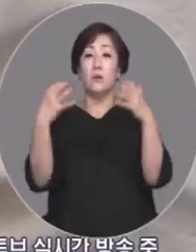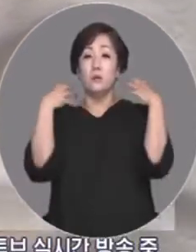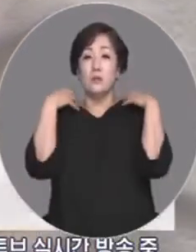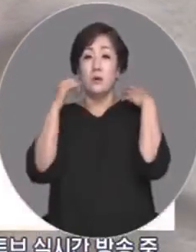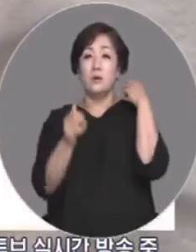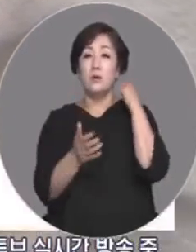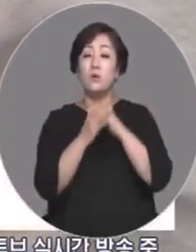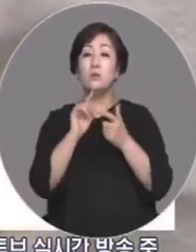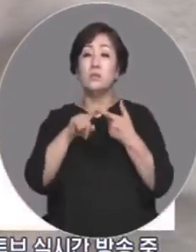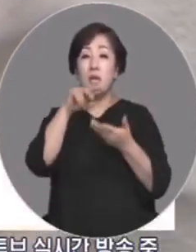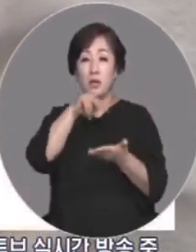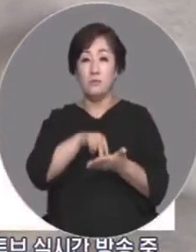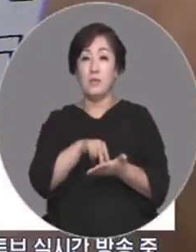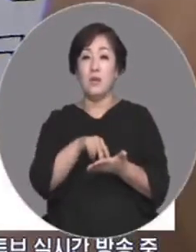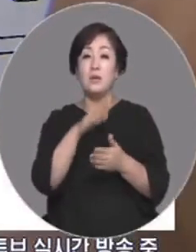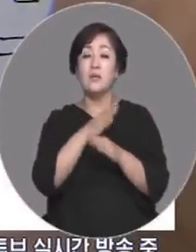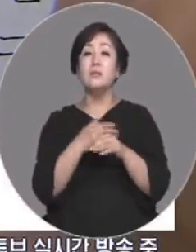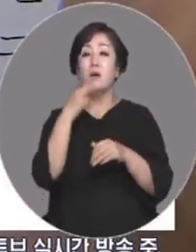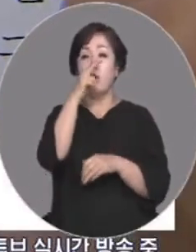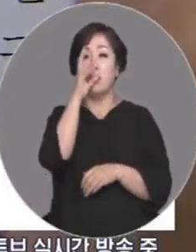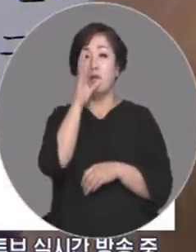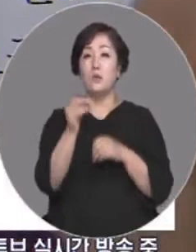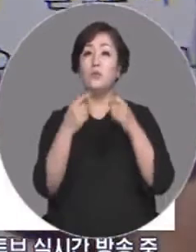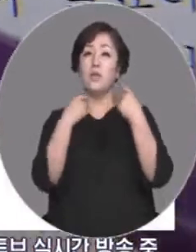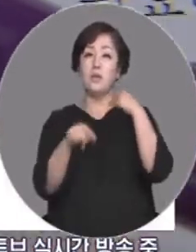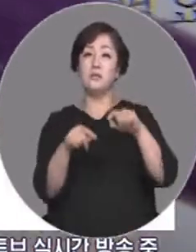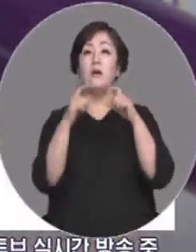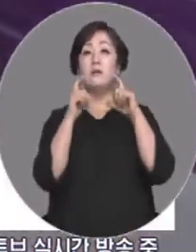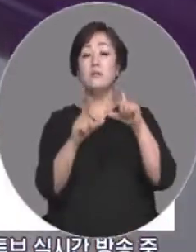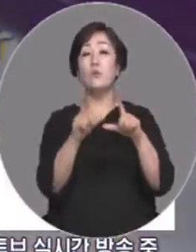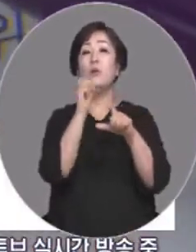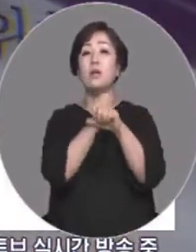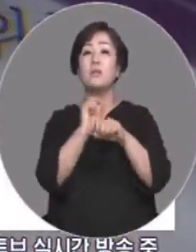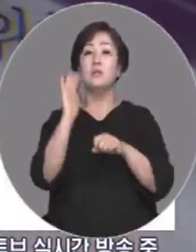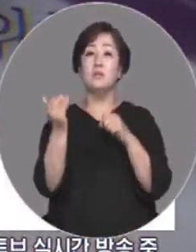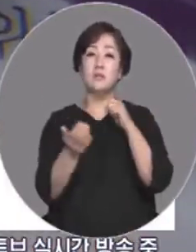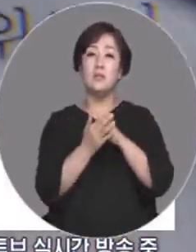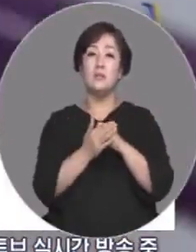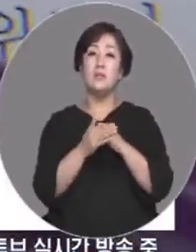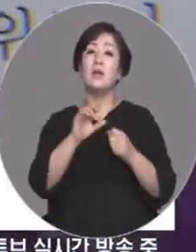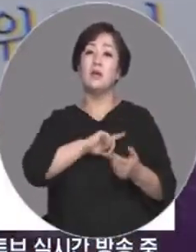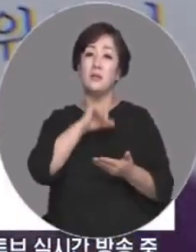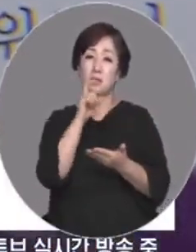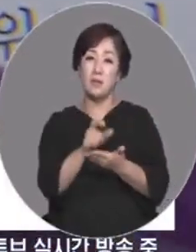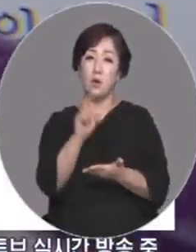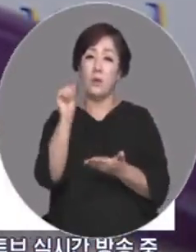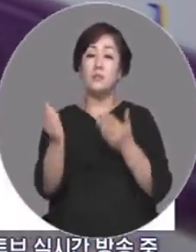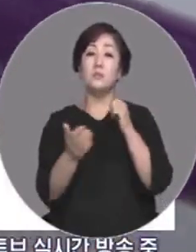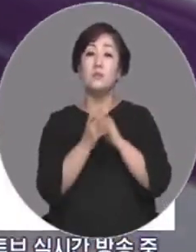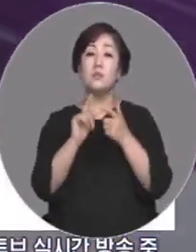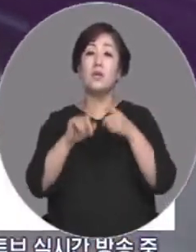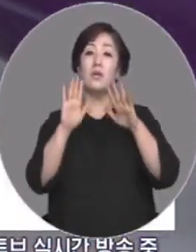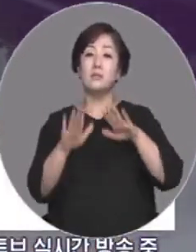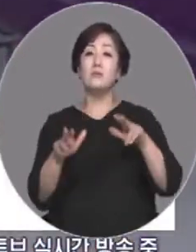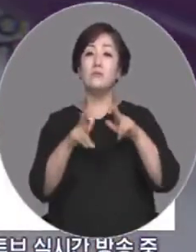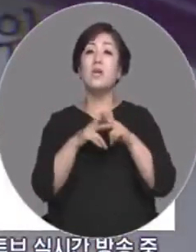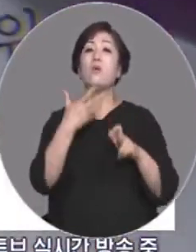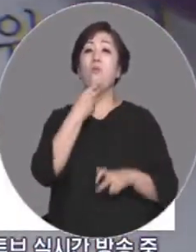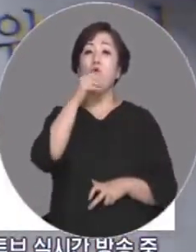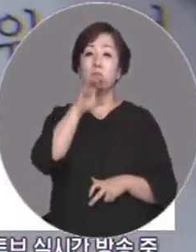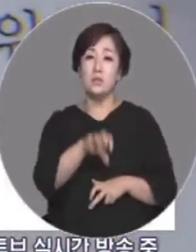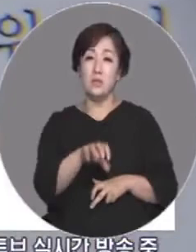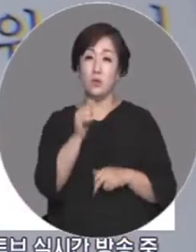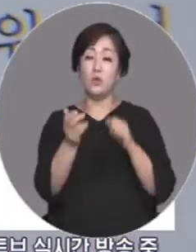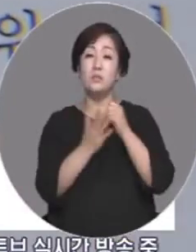교육기관이고 교육청에서 지도감독하고 행정처분 이런 걸 할 수 있도록 이제 명시가 돼 있는 기관인데 나머지 장애인 복지시설들은